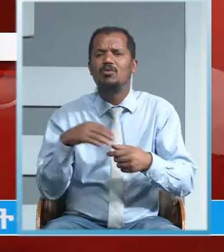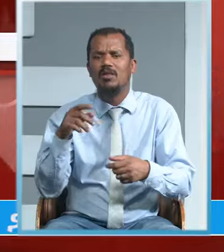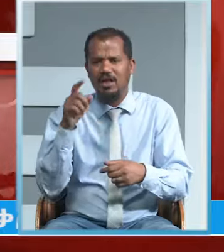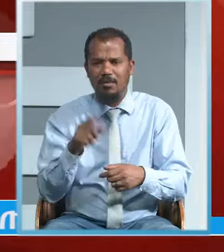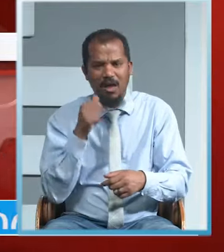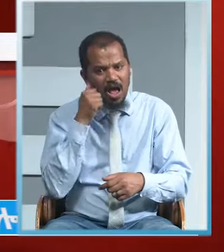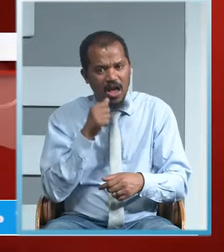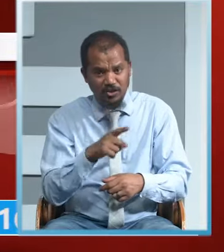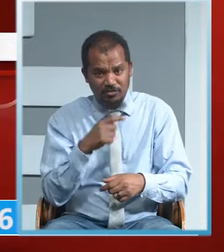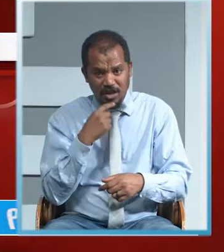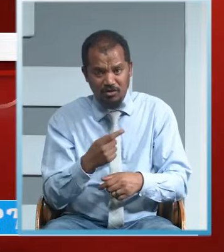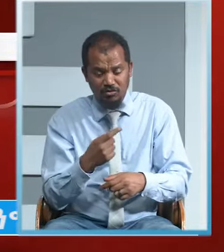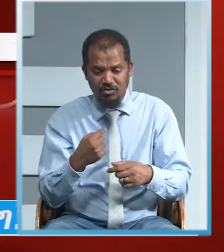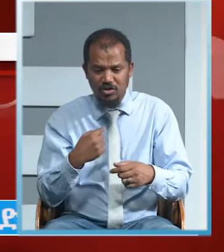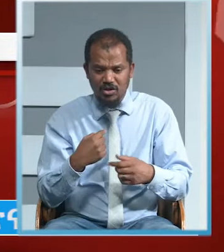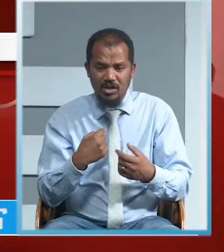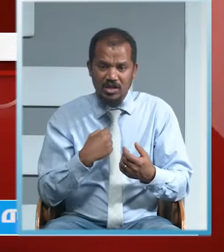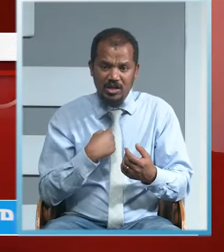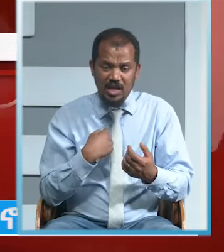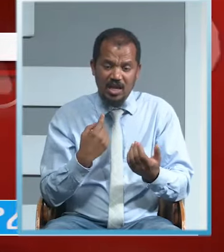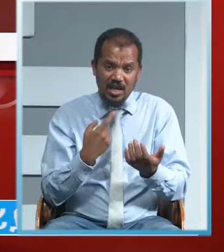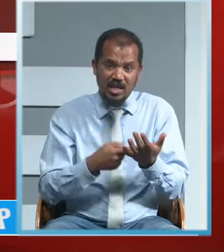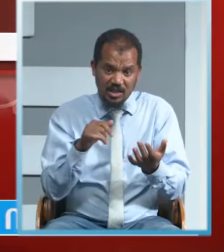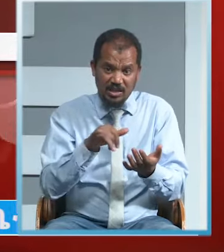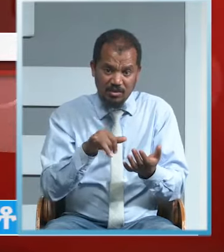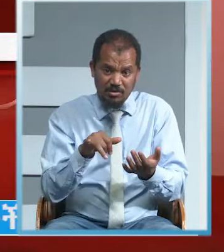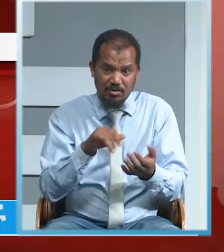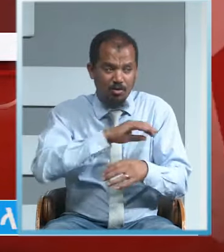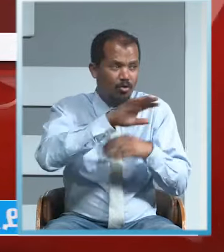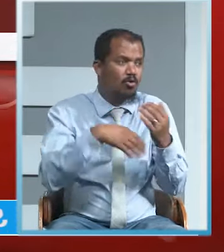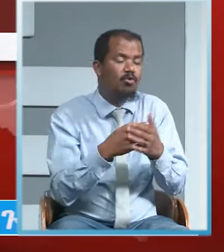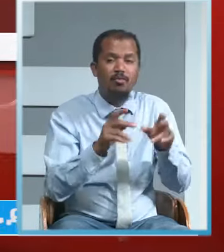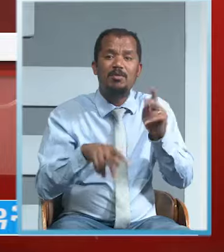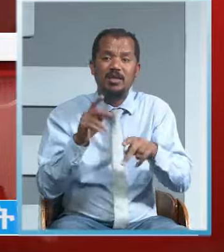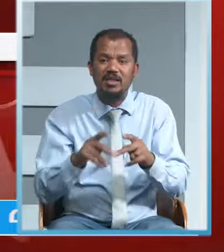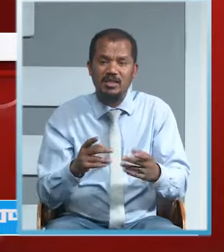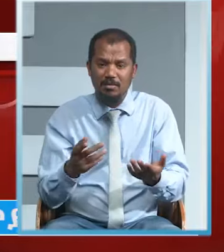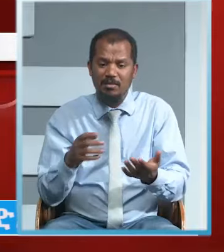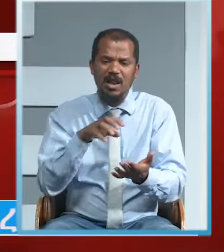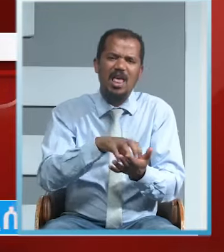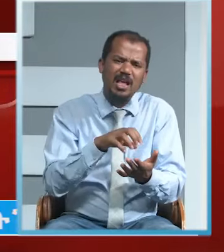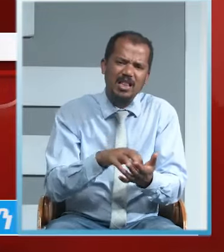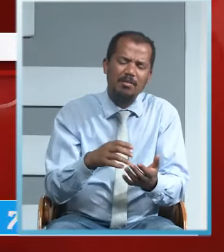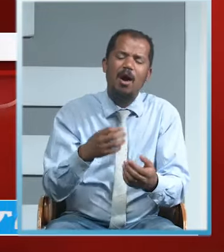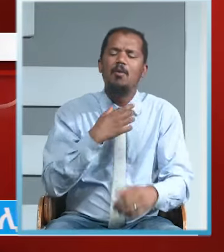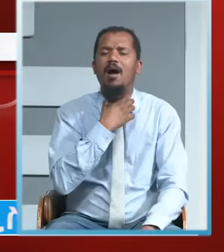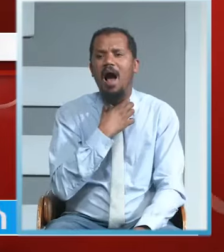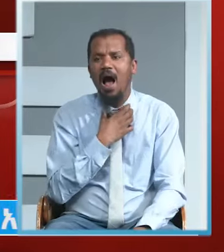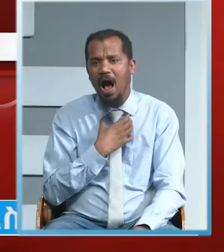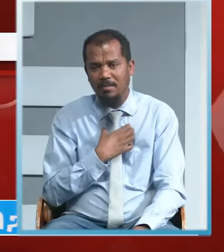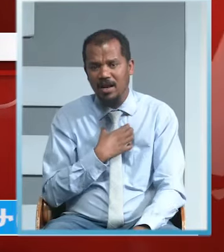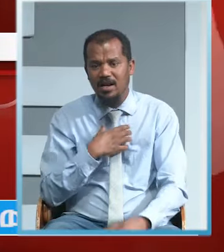አንቺም እንዳነሳሽው እኔም ብለሻል። ልክ እንደዚሁ ሁሉም ህብረተሰብ እኔም ለከተማው ማማር ወይም